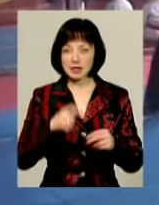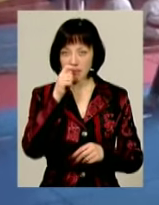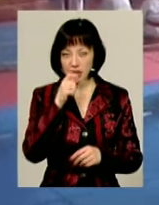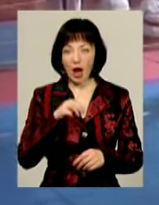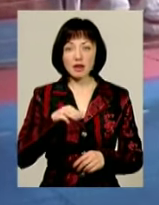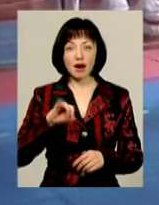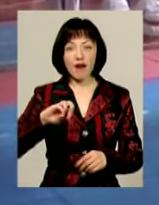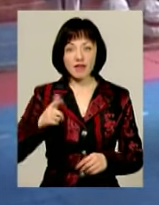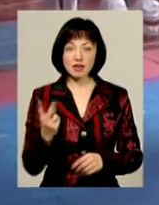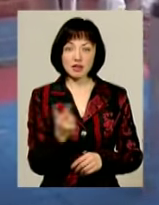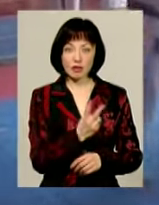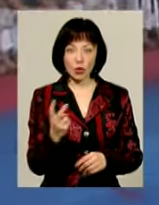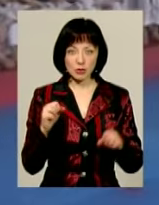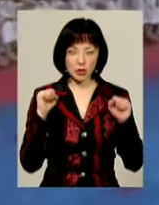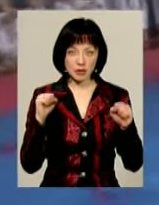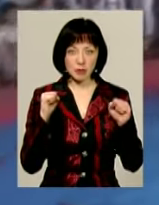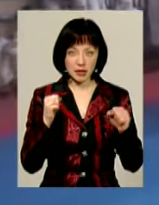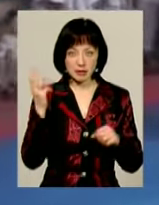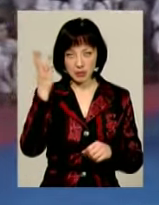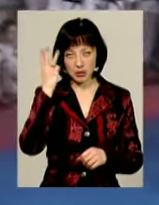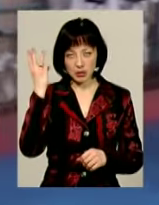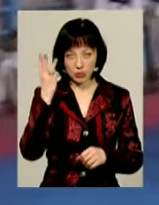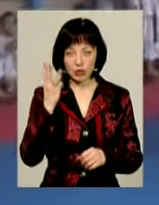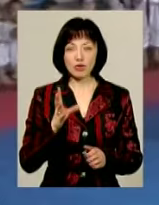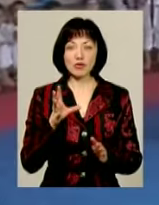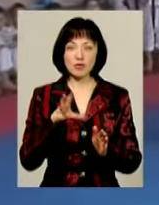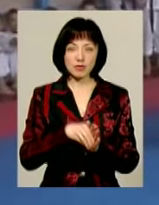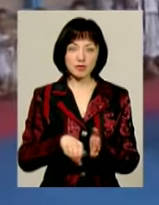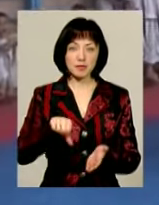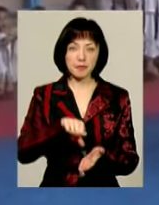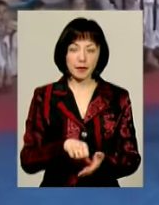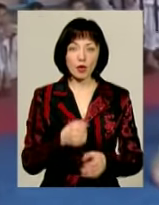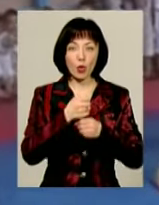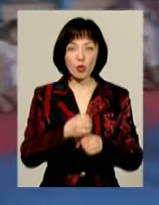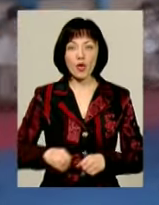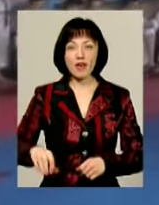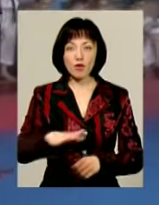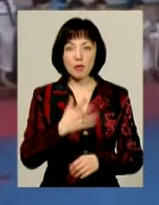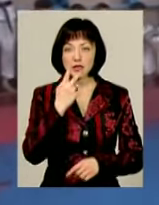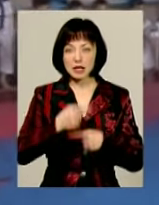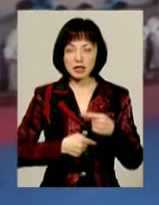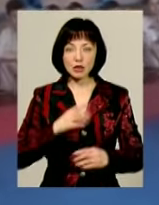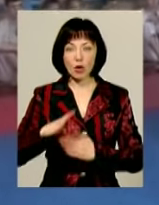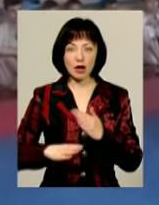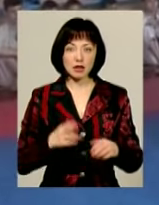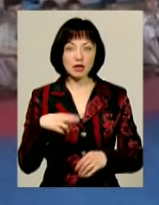а у травні двоє хмельничан – Володимир Пуча та Віталій Петельчук – візьмуть участь у Кубку Європи з традиційного